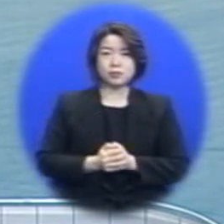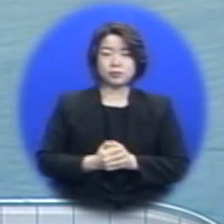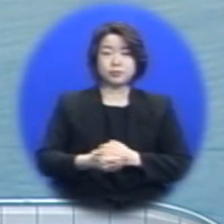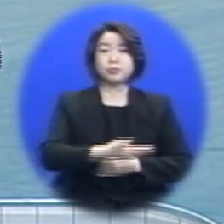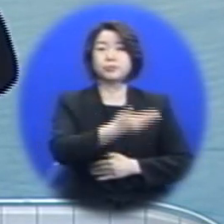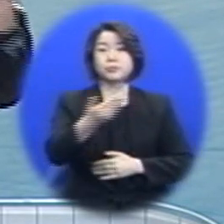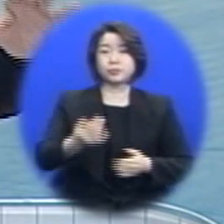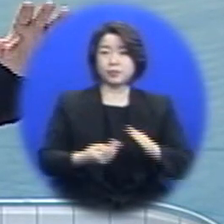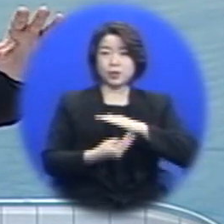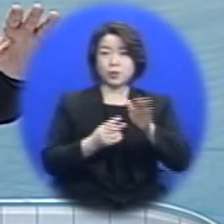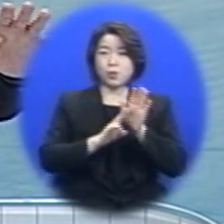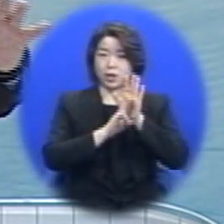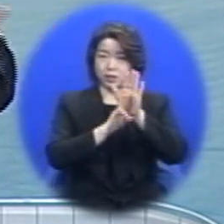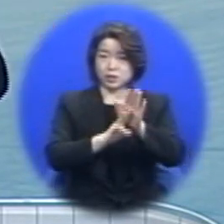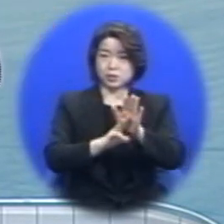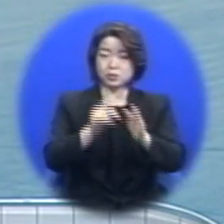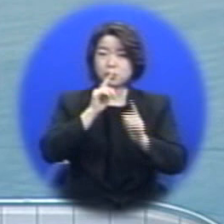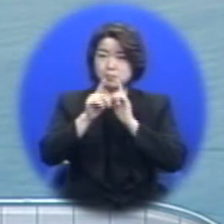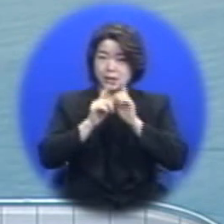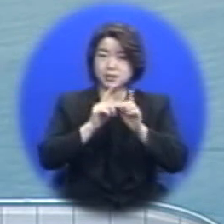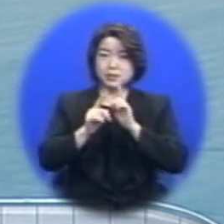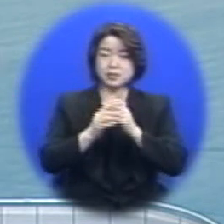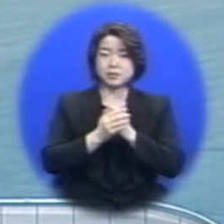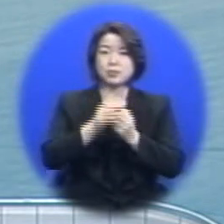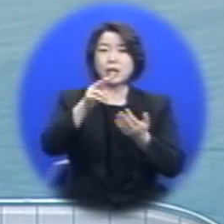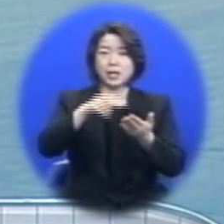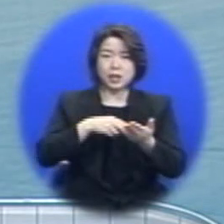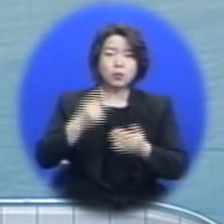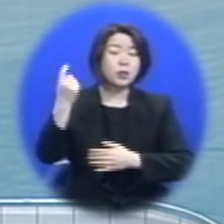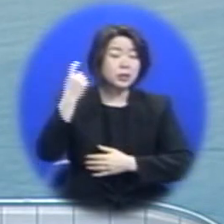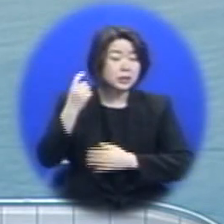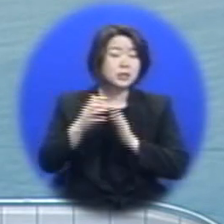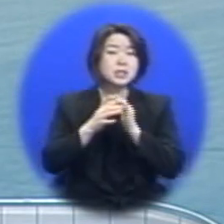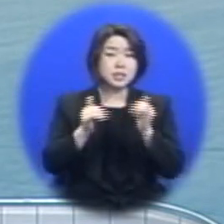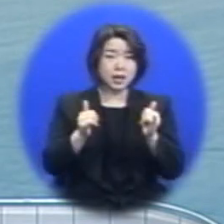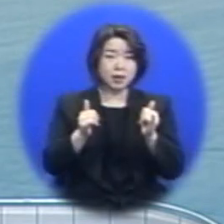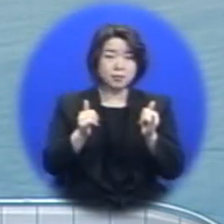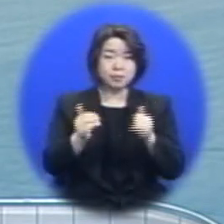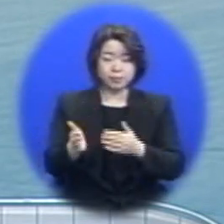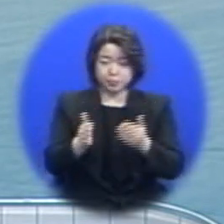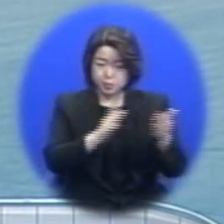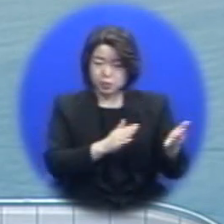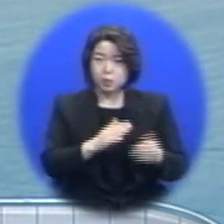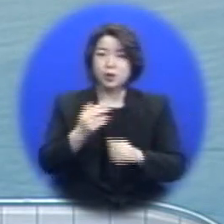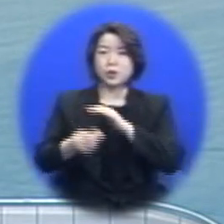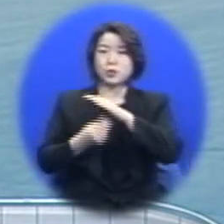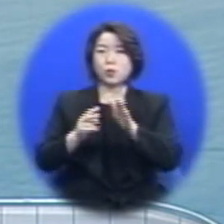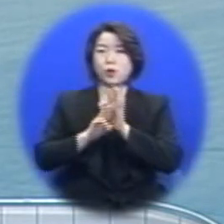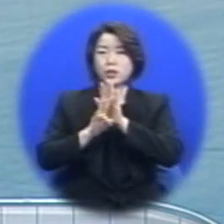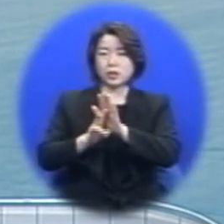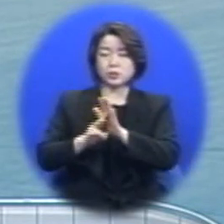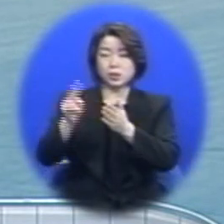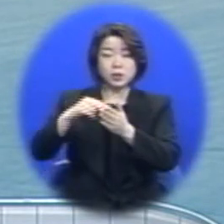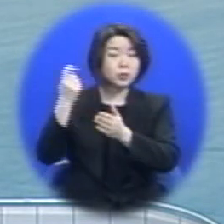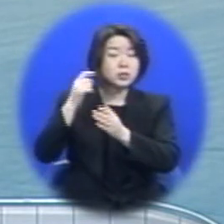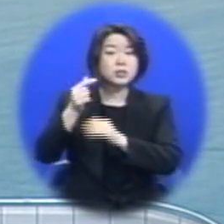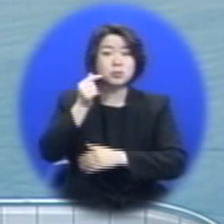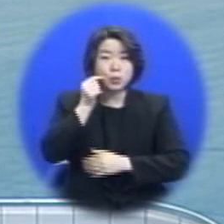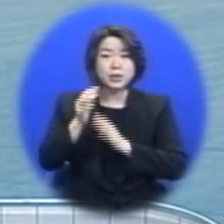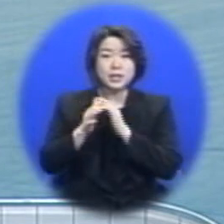여러분, 요한계시록에 대한 말씀을 읽고 들은 사람과 요한계시록의 말씀을 읽고 듣지 못한